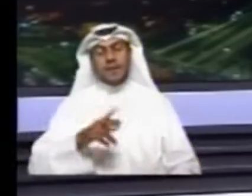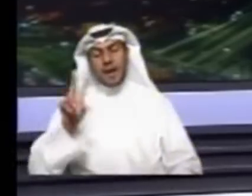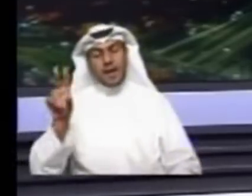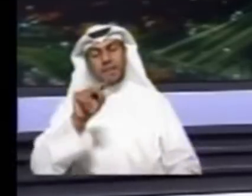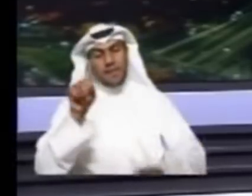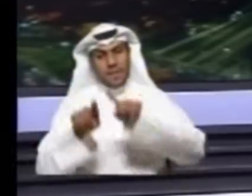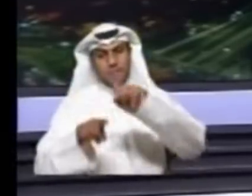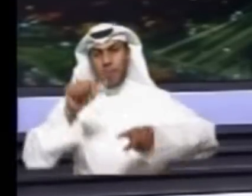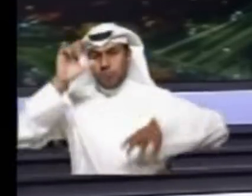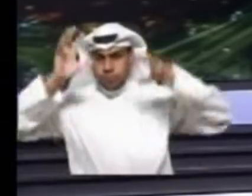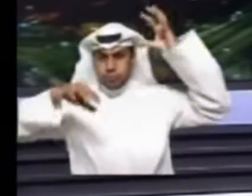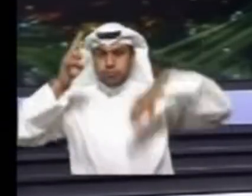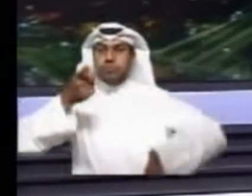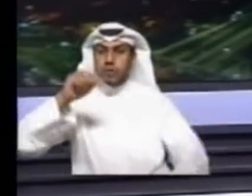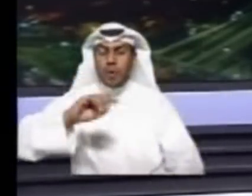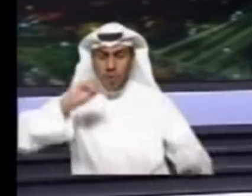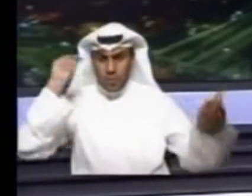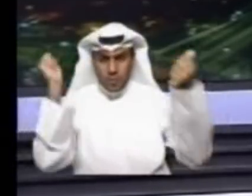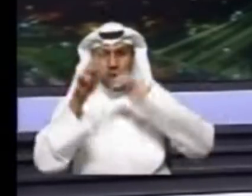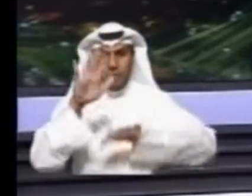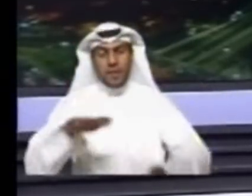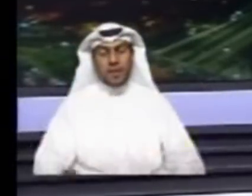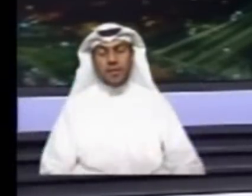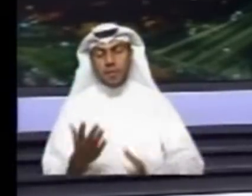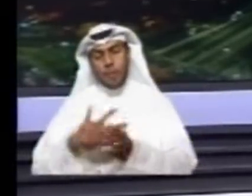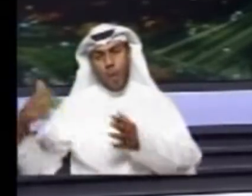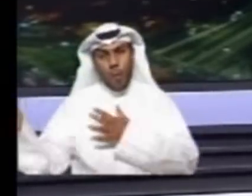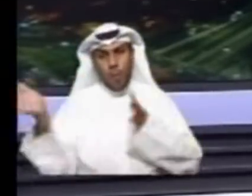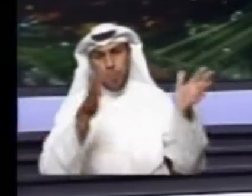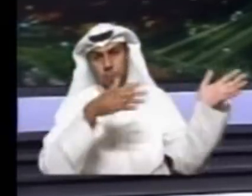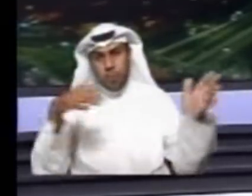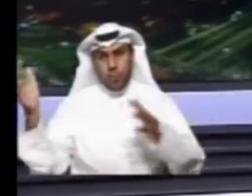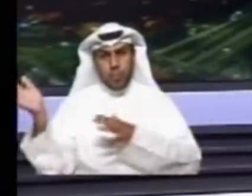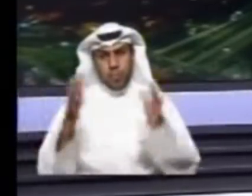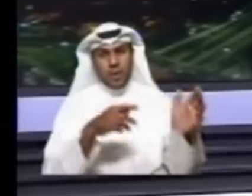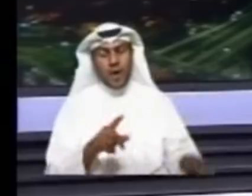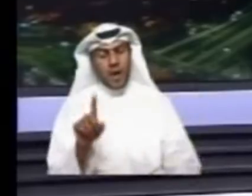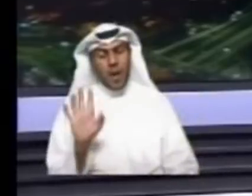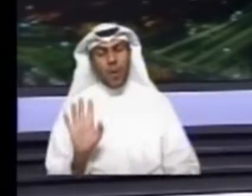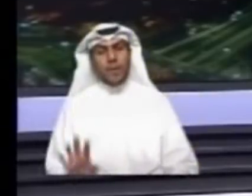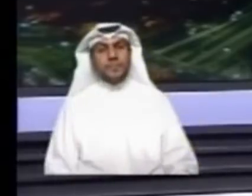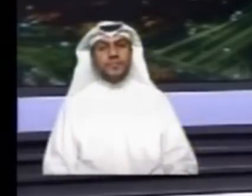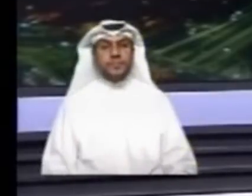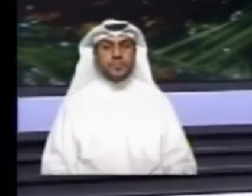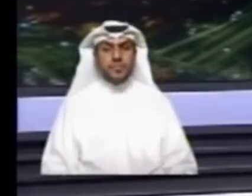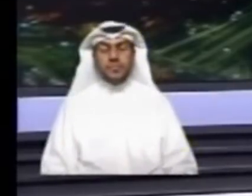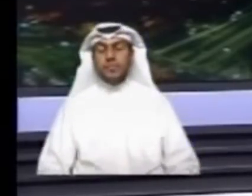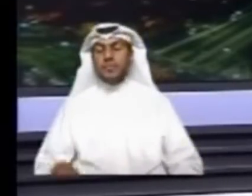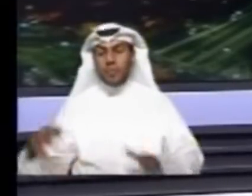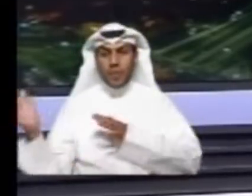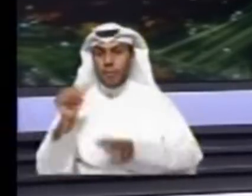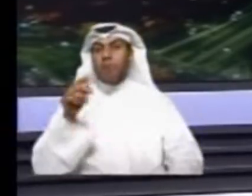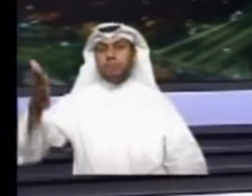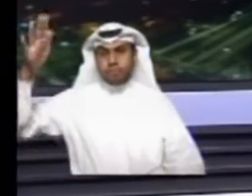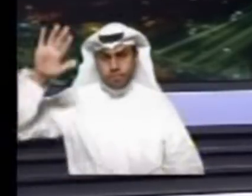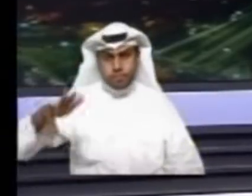الرياح راح يتسبب باثاره بعض الاتربه والغبار خاصه على المناطق المكشوفه وايضا نشاط الرياح راح يتسبب ارتفاع الامواج اللي